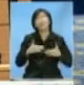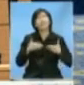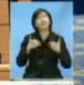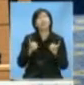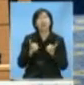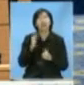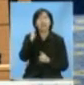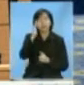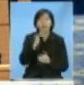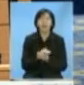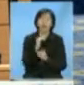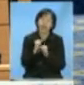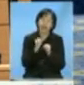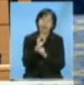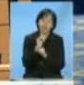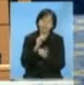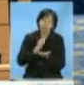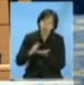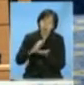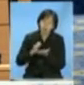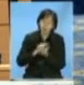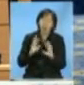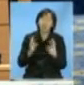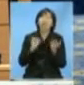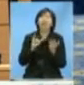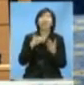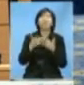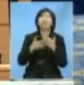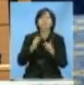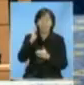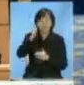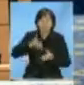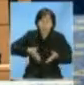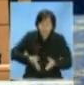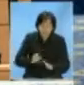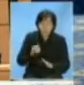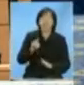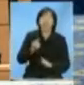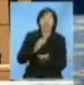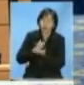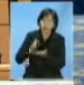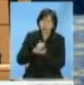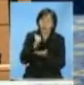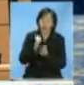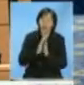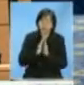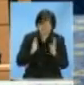ะครับ50ปีส่งชำระหนี้ไม่หมดก็ชาติหน้าได้เลยท่านประธานครับขอบพระคุณมากครับ